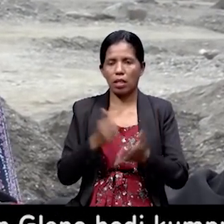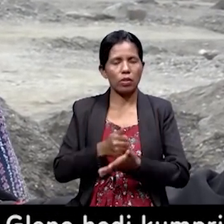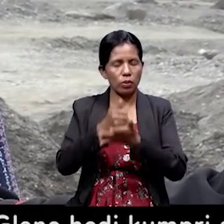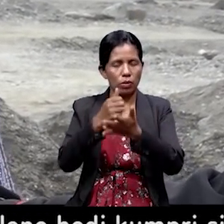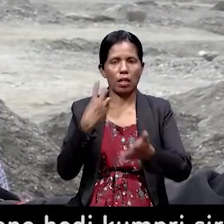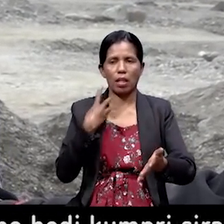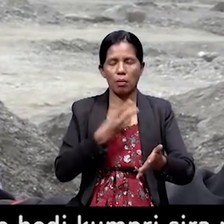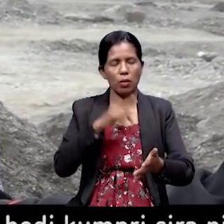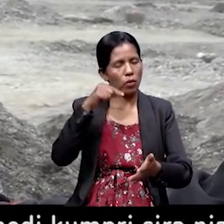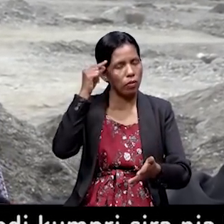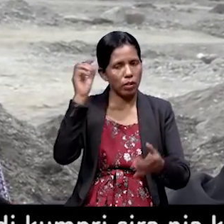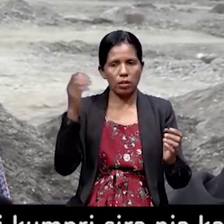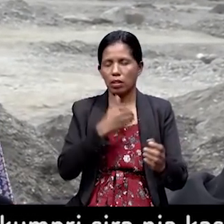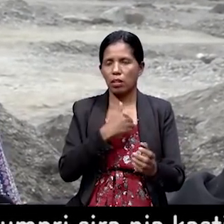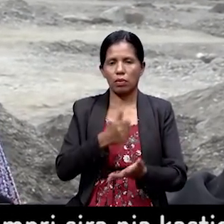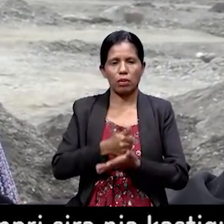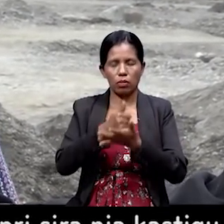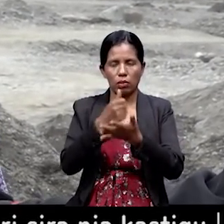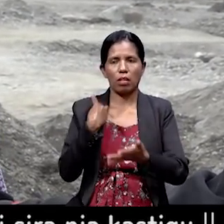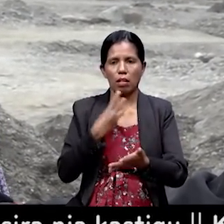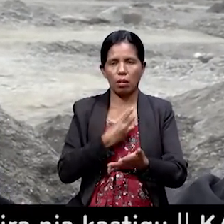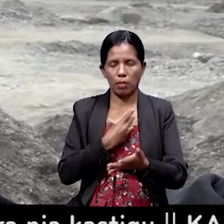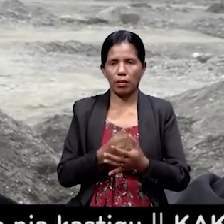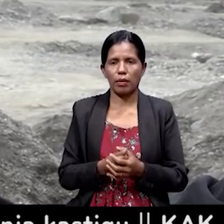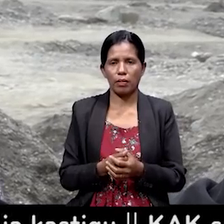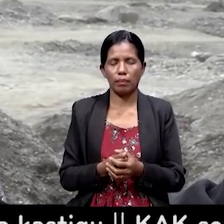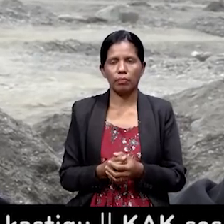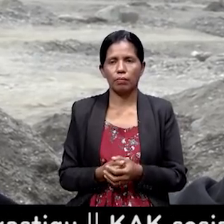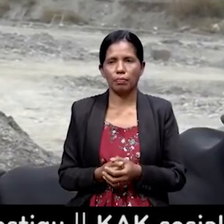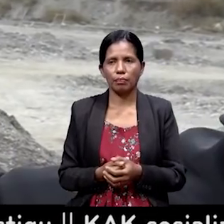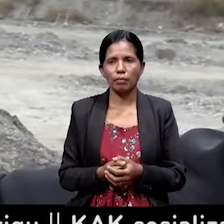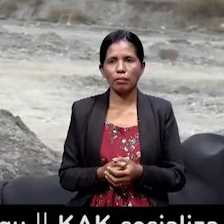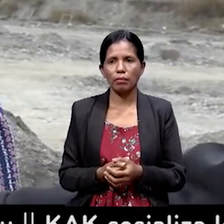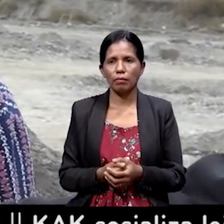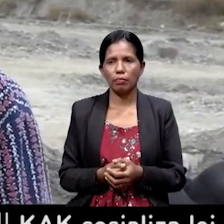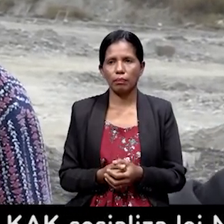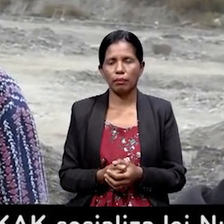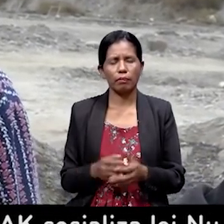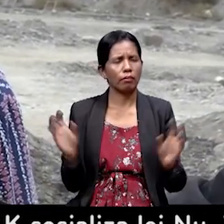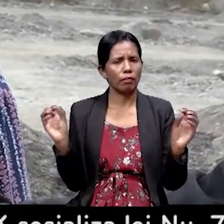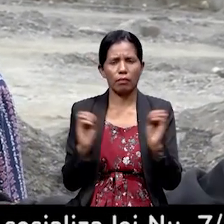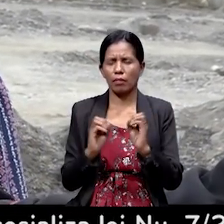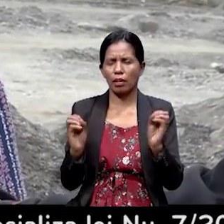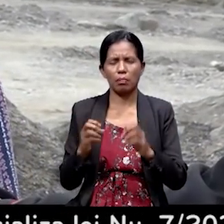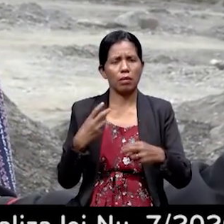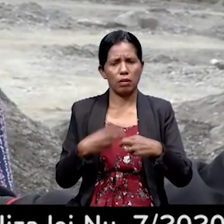sure the Lord will help. Rahene gini makan buta. Aya, ame